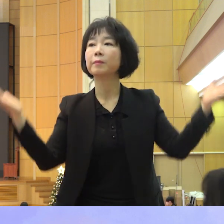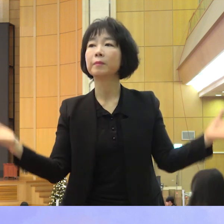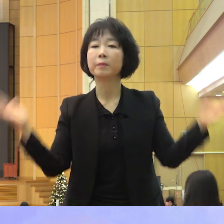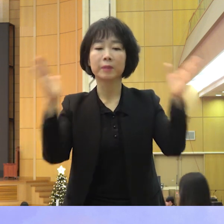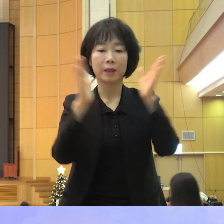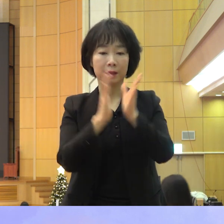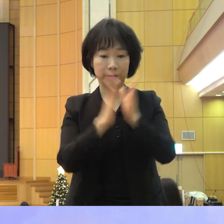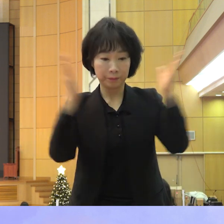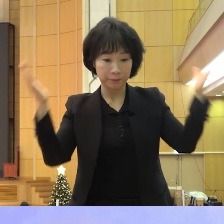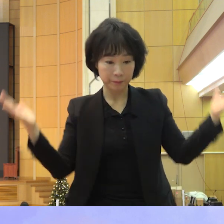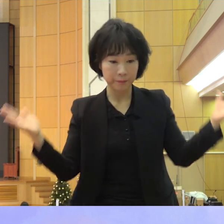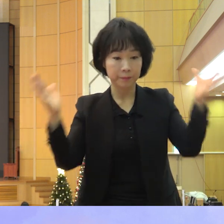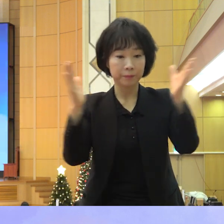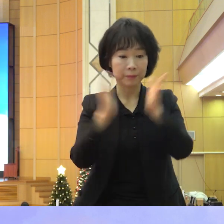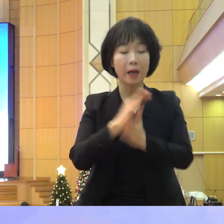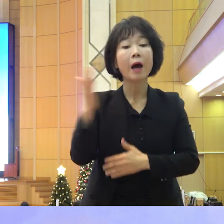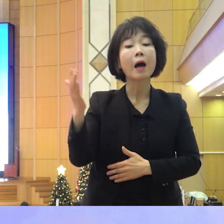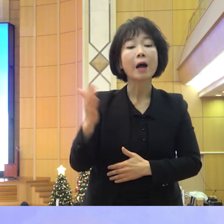나가난 복지 귀한 성에,